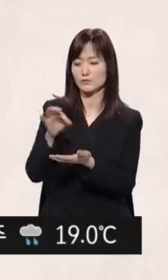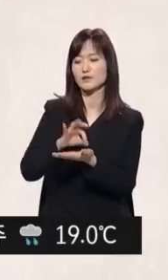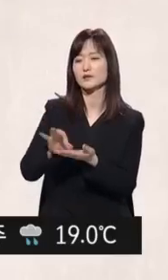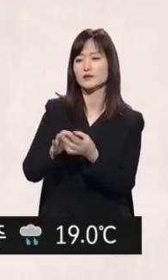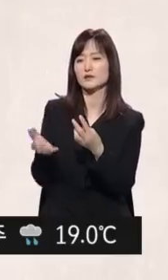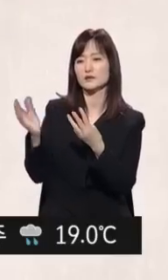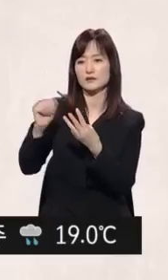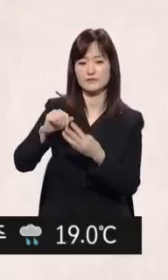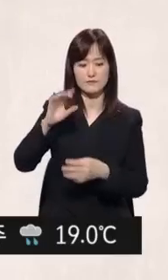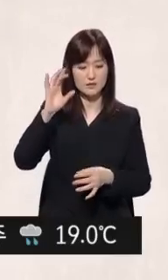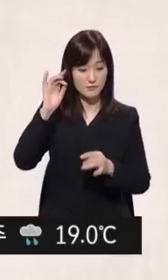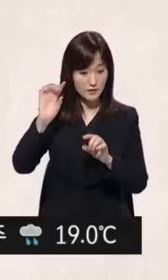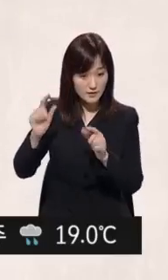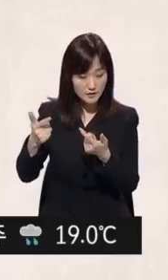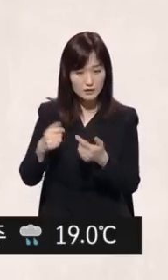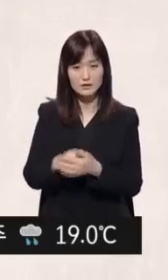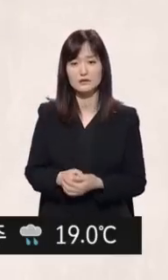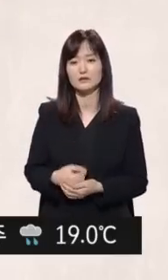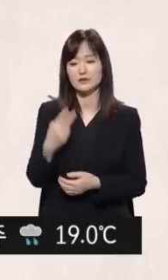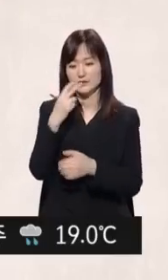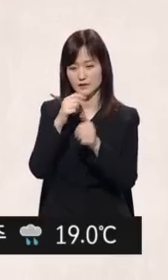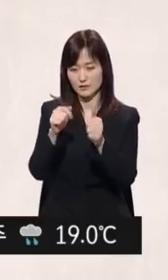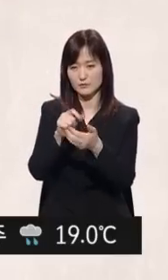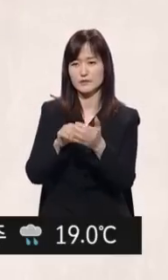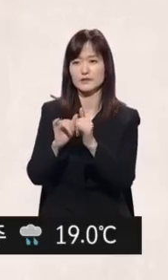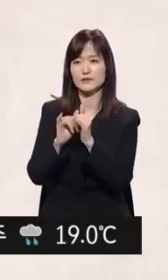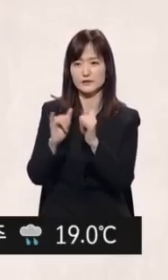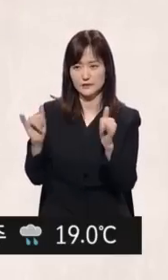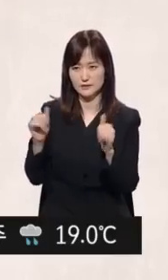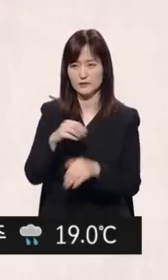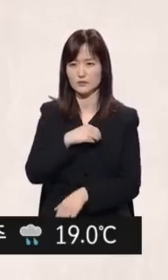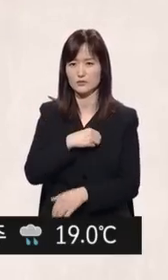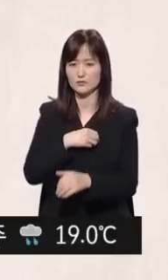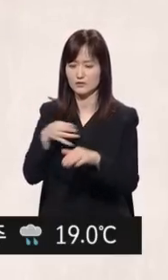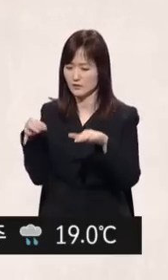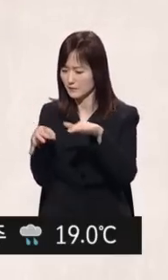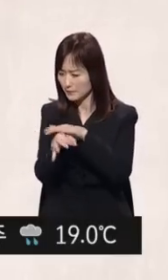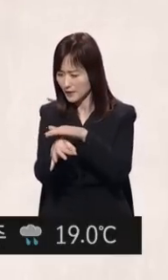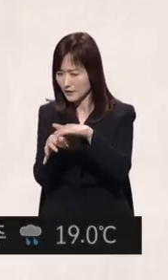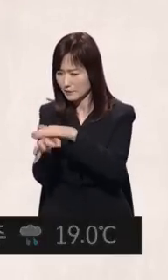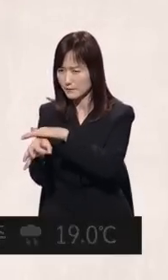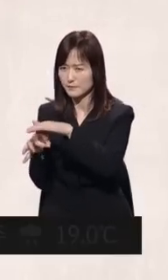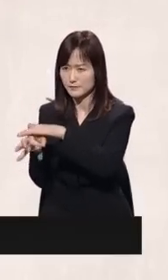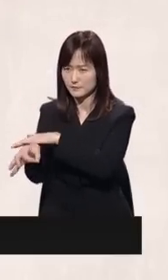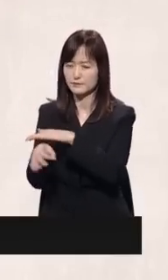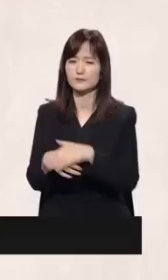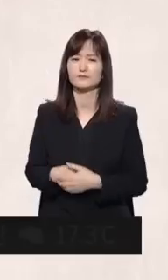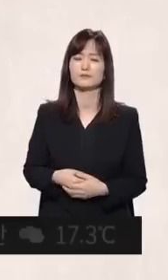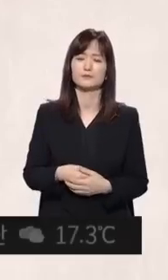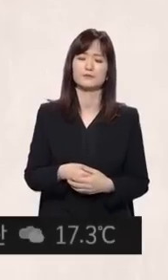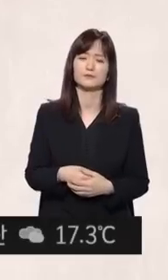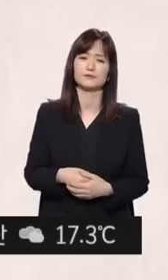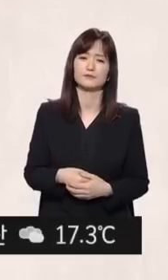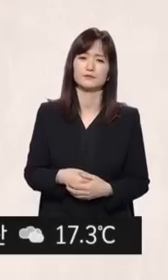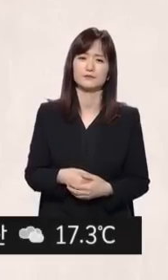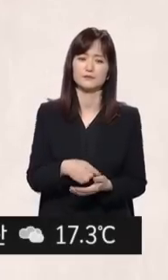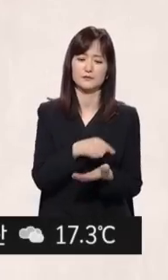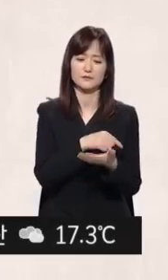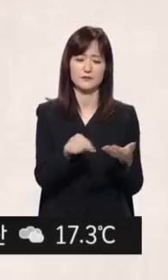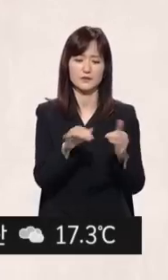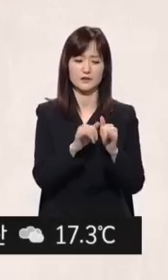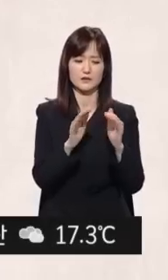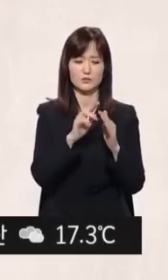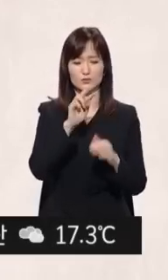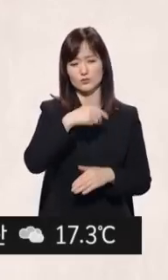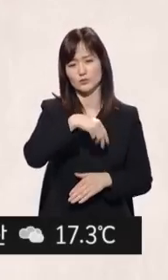썼다 가만 놔두겠다 뭐 기자라든지 검사라든지 국회 돈 다 먹었다라고 얘기를 했고 그 이후에도 사실이 피해자들은 집으로